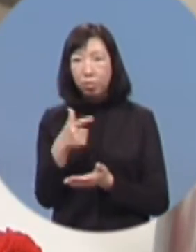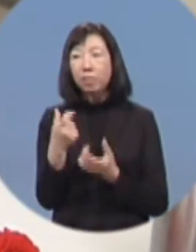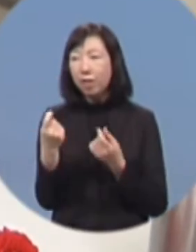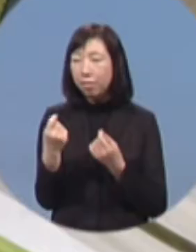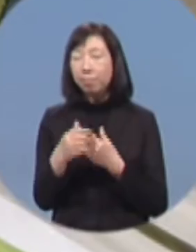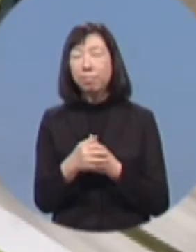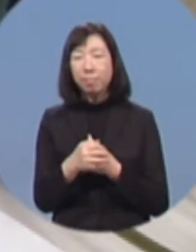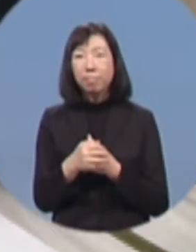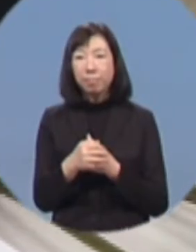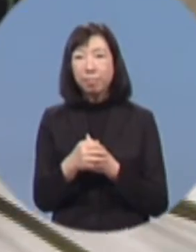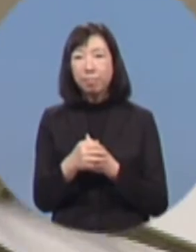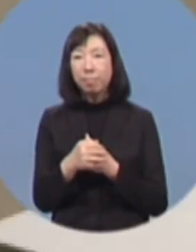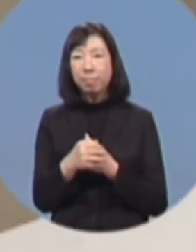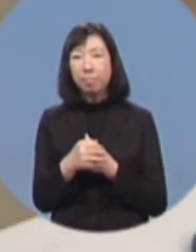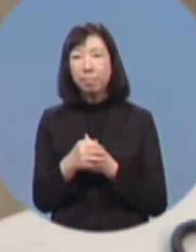い、